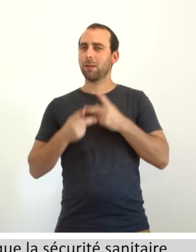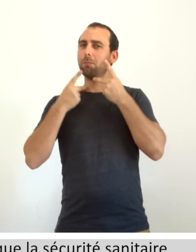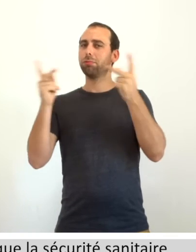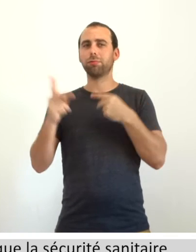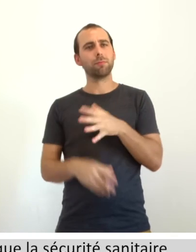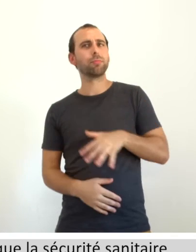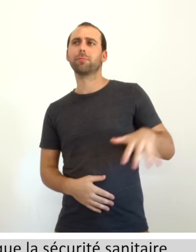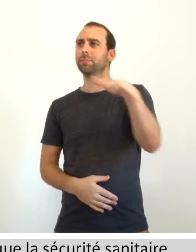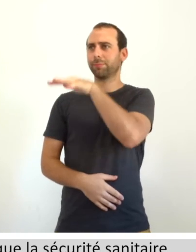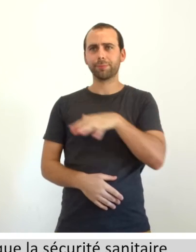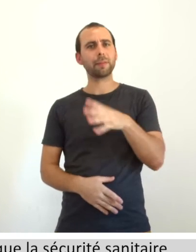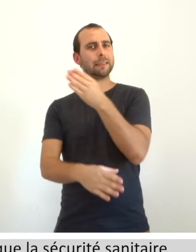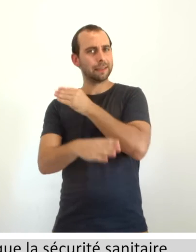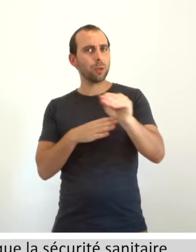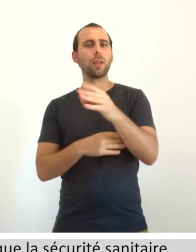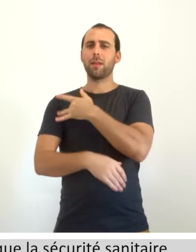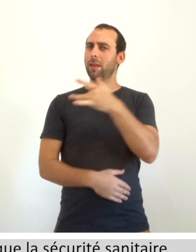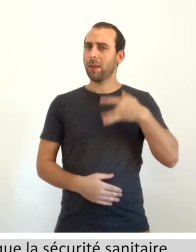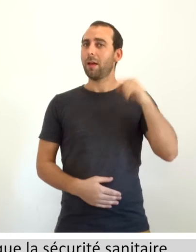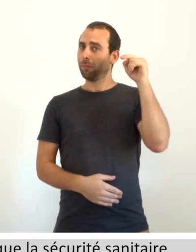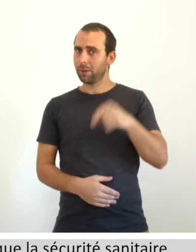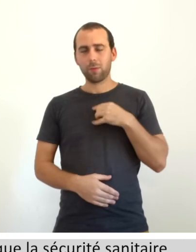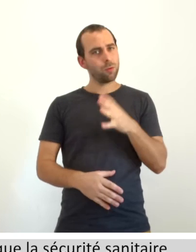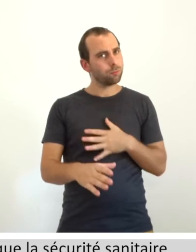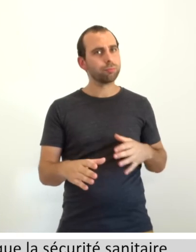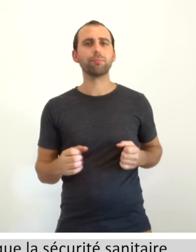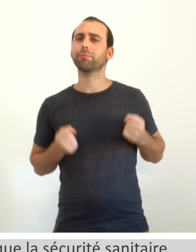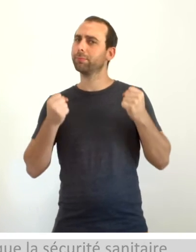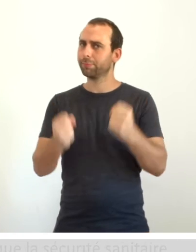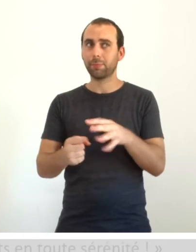Nous mettons vraiment tout en place pour que la sécurité sanitaire des écoliers